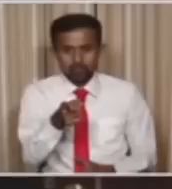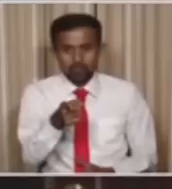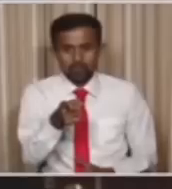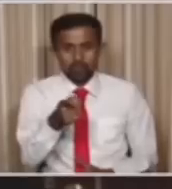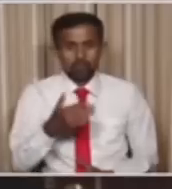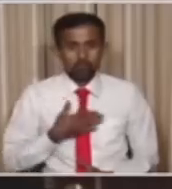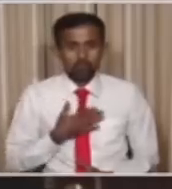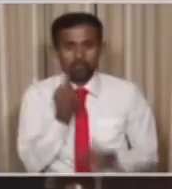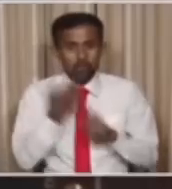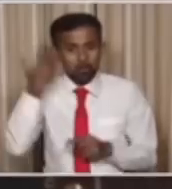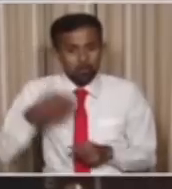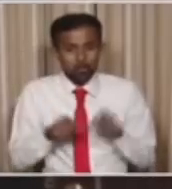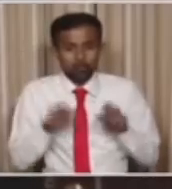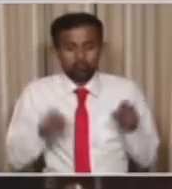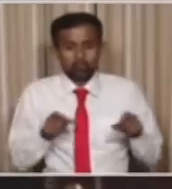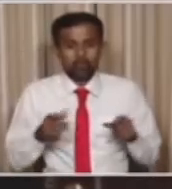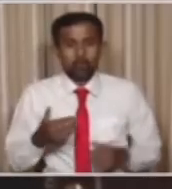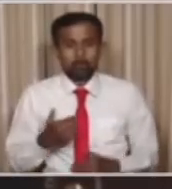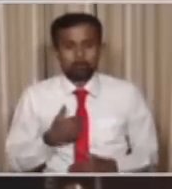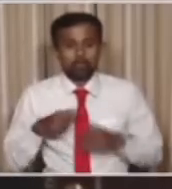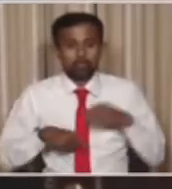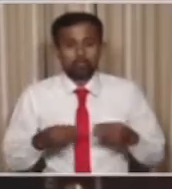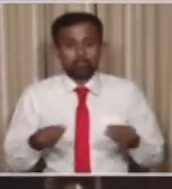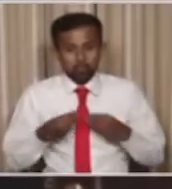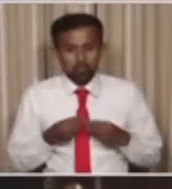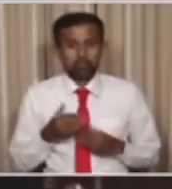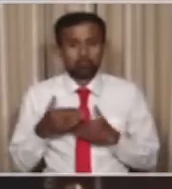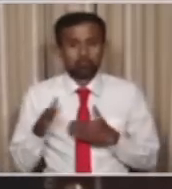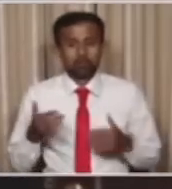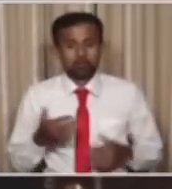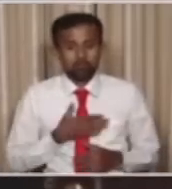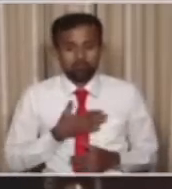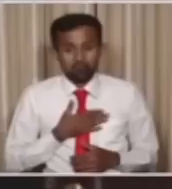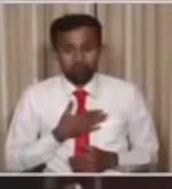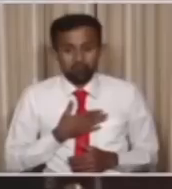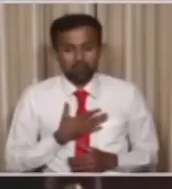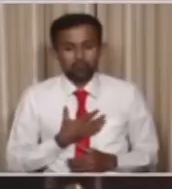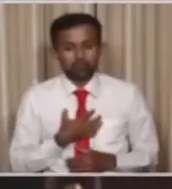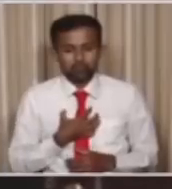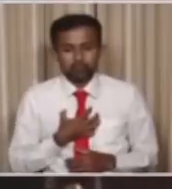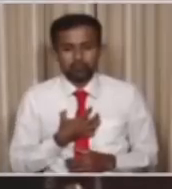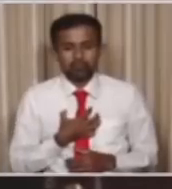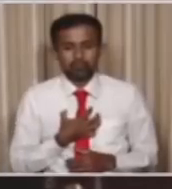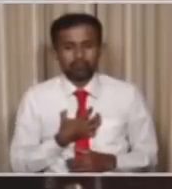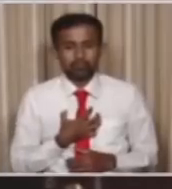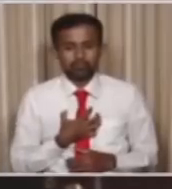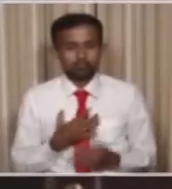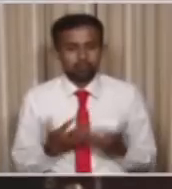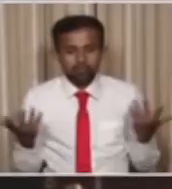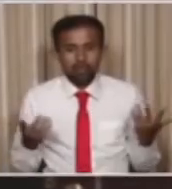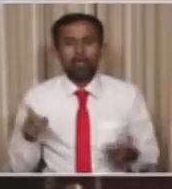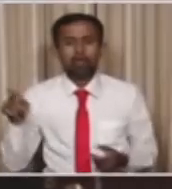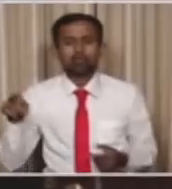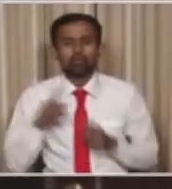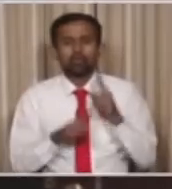අවසානයි. මගේ නුවර මැරුණු මිනිස්සු වෙනුවෙන් මට ඡන්ද දුන්න මිනිස්සු වෙනුවෙන් මගේ හදවතට කම්පා කරන වේදකරවක් ඇති වෙන්නේ නැත්නම් කවුද